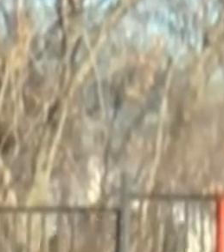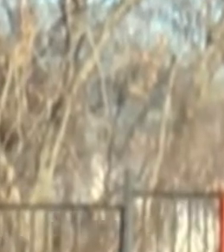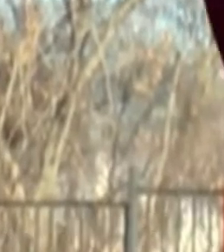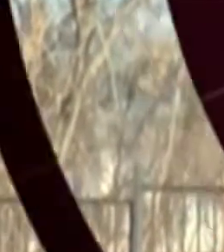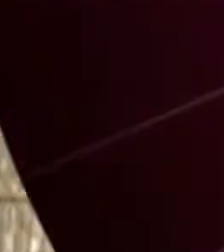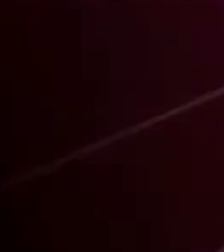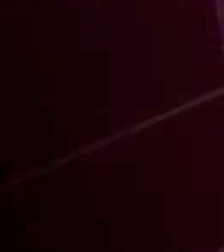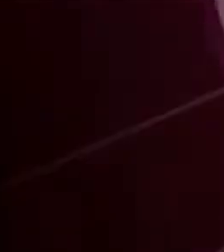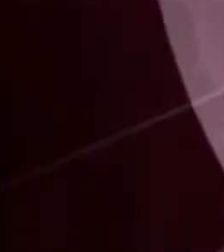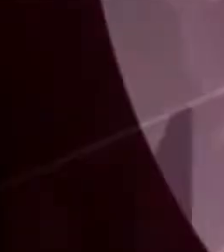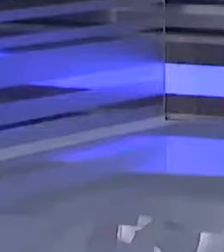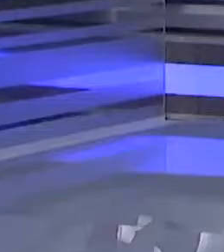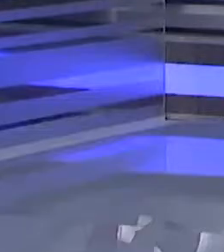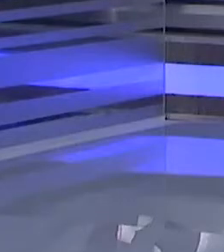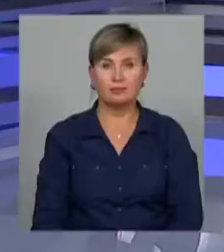это.